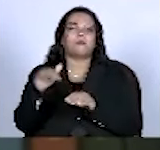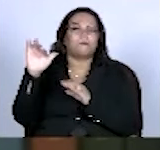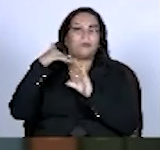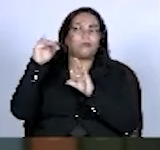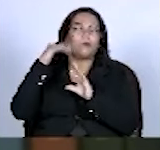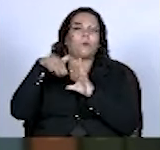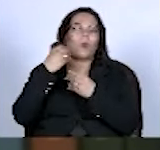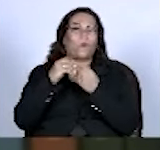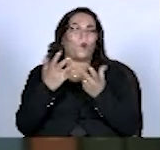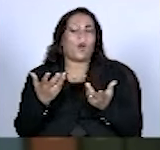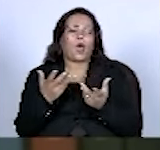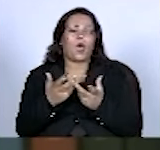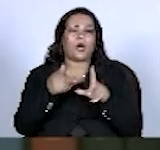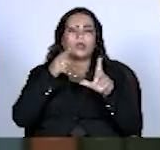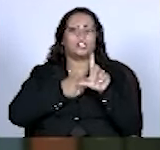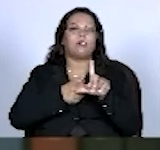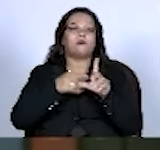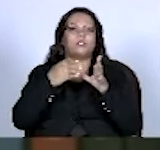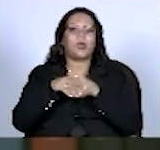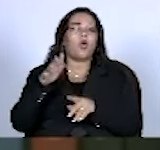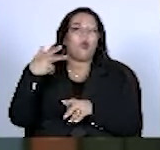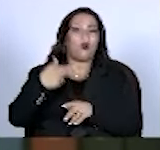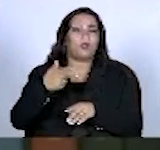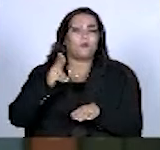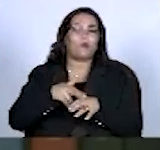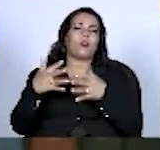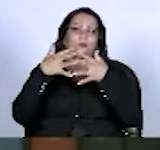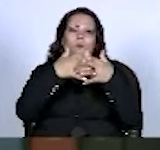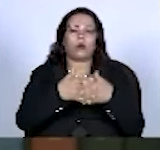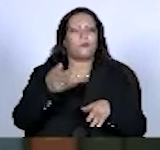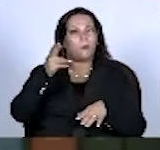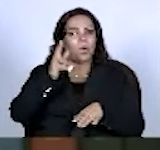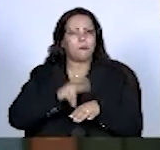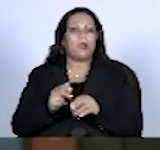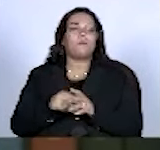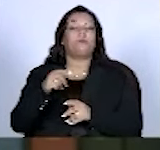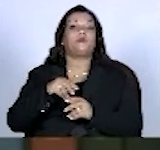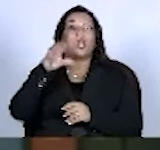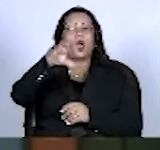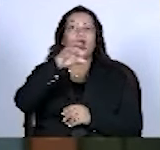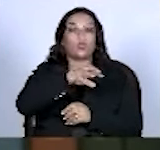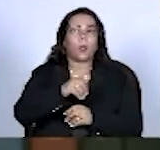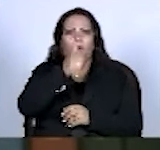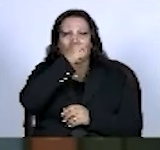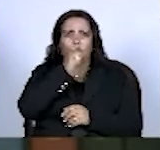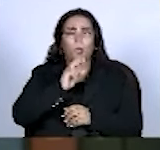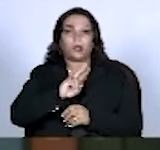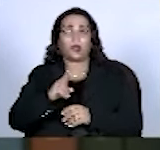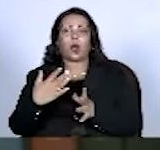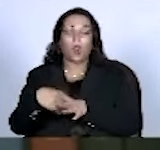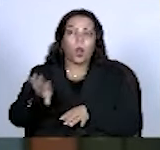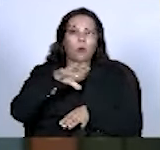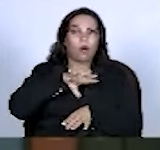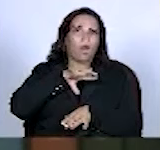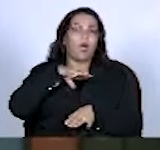للنفط ومن بينها الغرب والولايات المتحده ايضا دول الخليج اعربت عن تخوفها تجاه